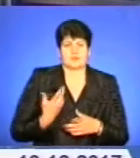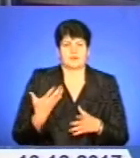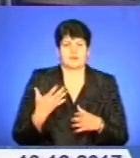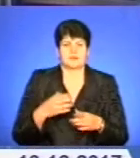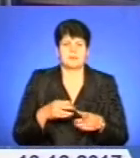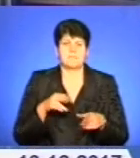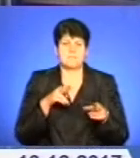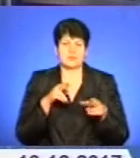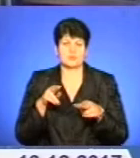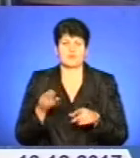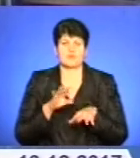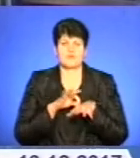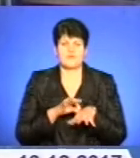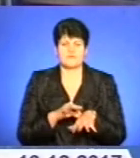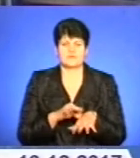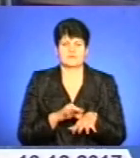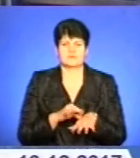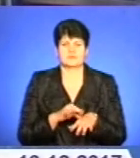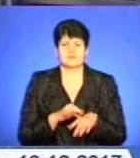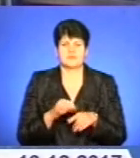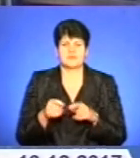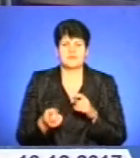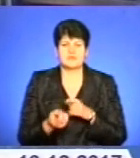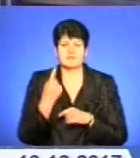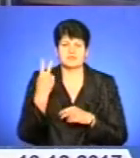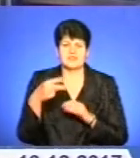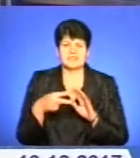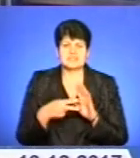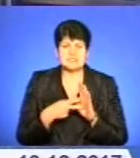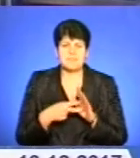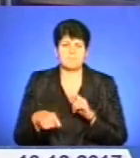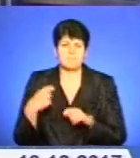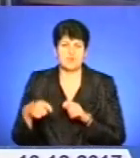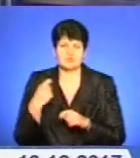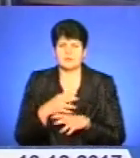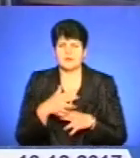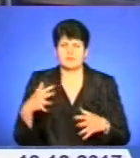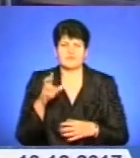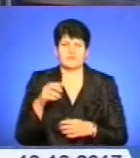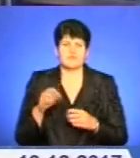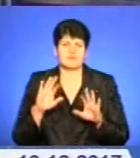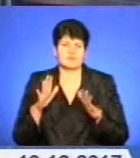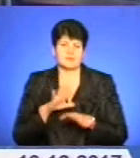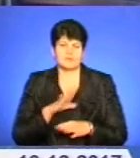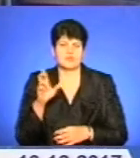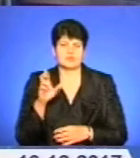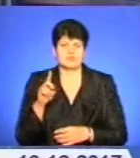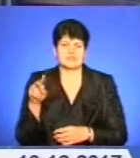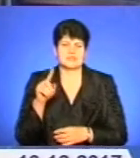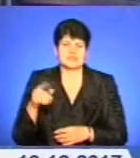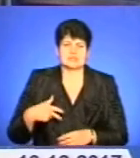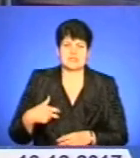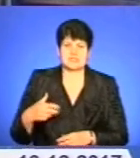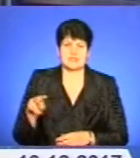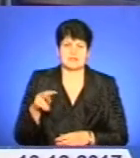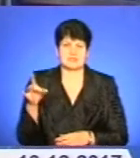час яких виявив 27 порушень. Найбільшу кількість зафіксували у Борщівському, Заліщицькому та Лановецькому районах.